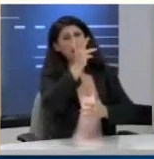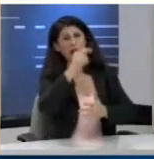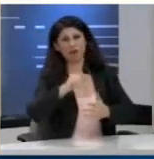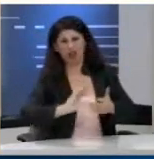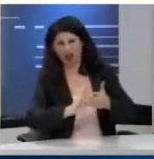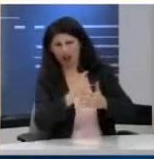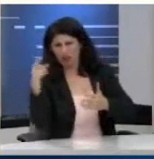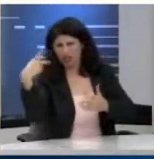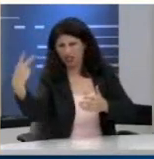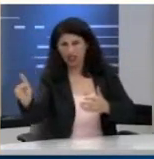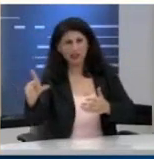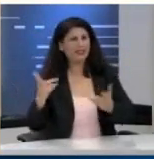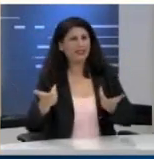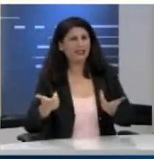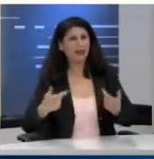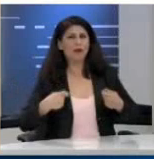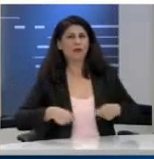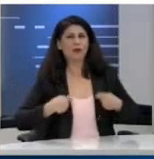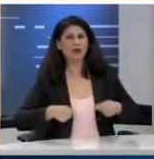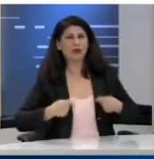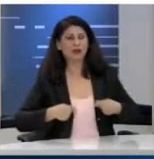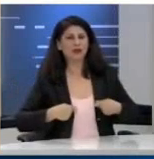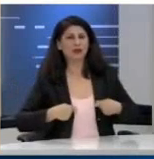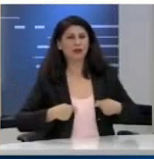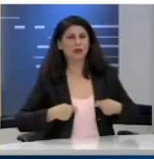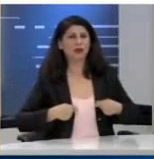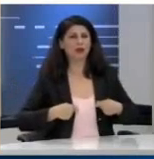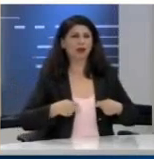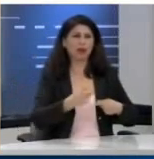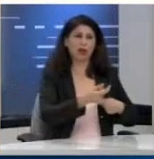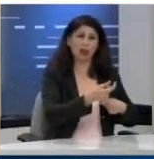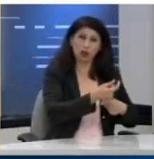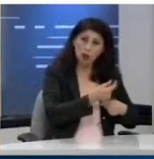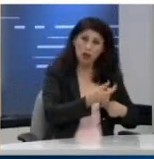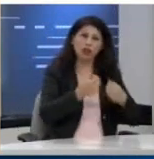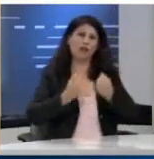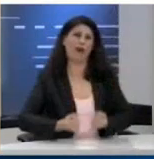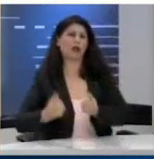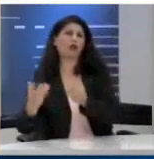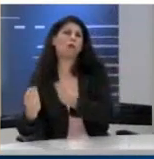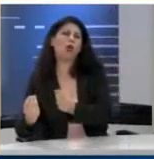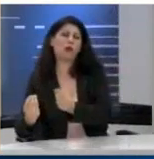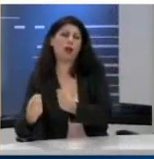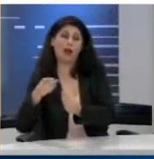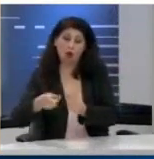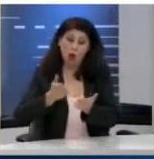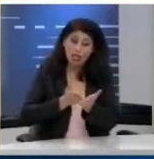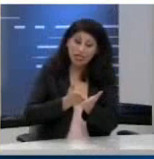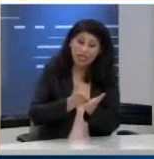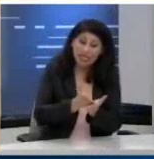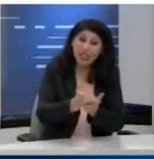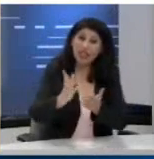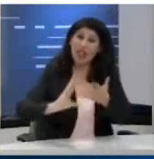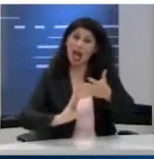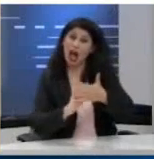παρά ο πλουτισμός των πολλών εις βάρος των ολίγων, γιατί αυτό το έχουμε δει τα προηγούμενα χρόνια. Η δίκαιη ανάπτυξη είναι